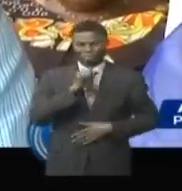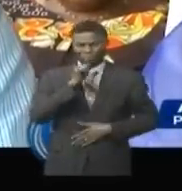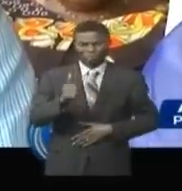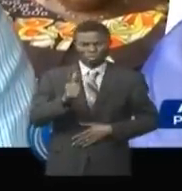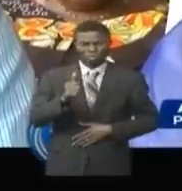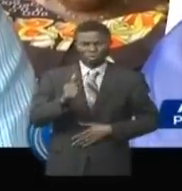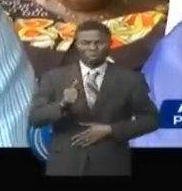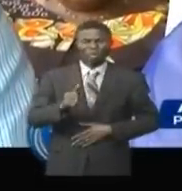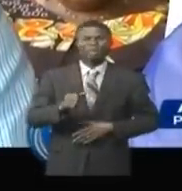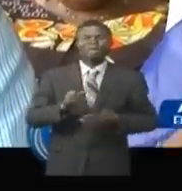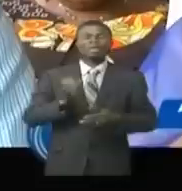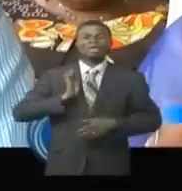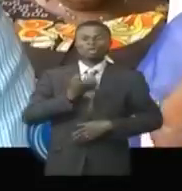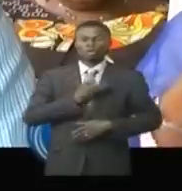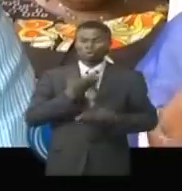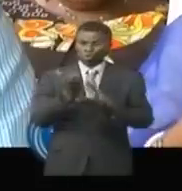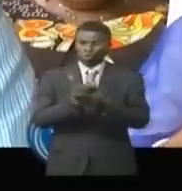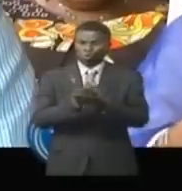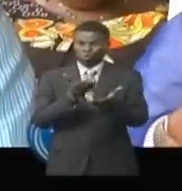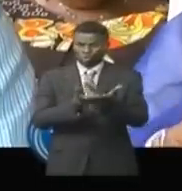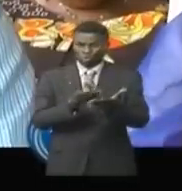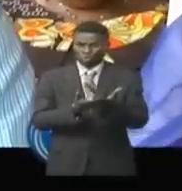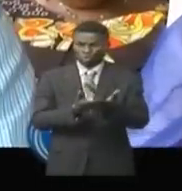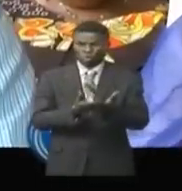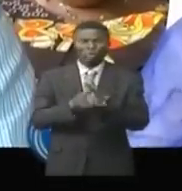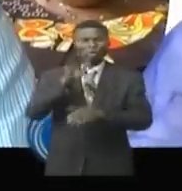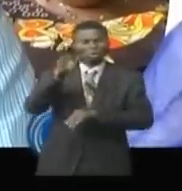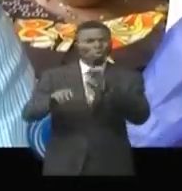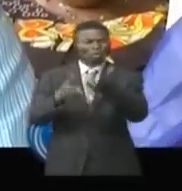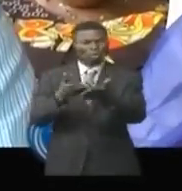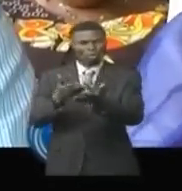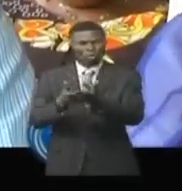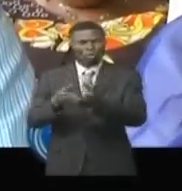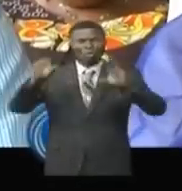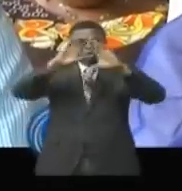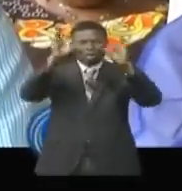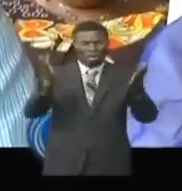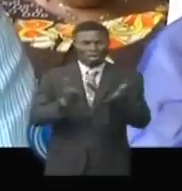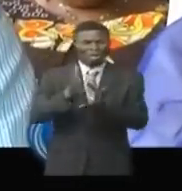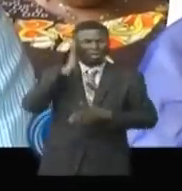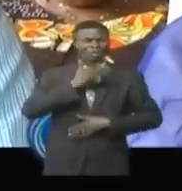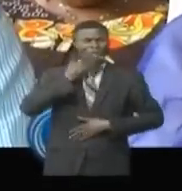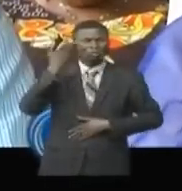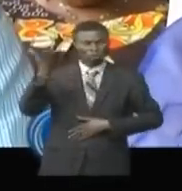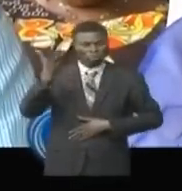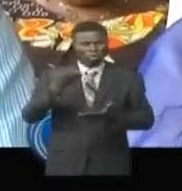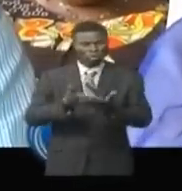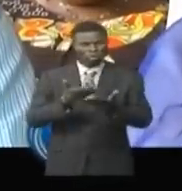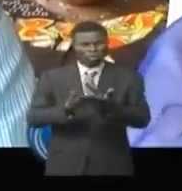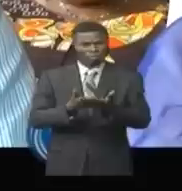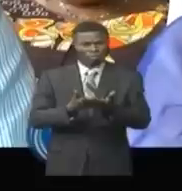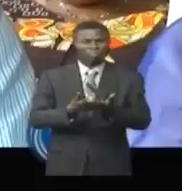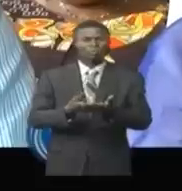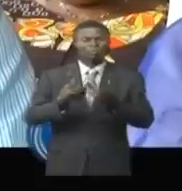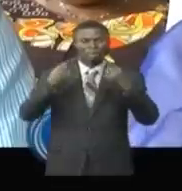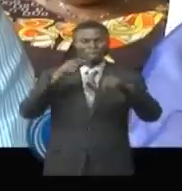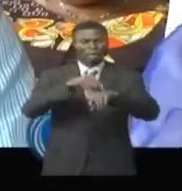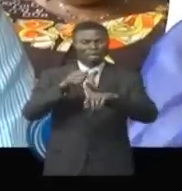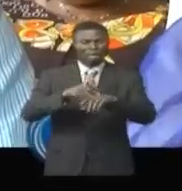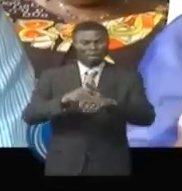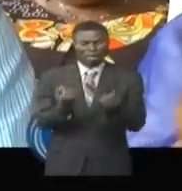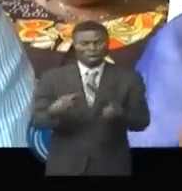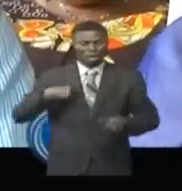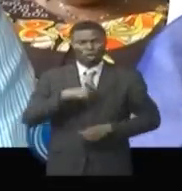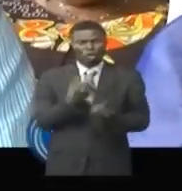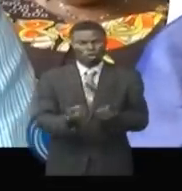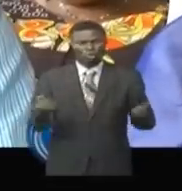donnée représente le tiers de ce que nous avons eu en donation de la communauté du Saint-Esprit en Afrique. Mais c'est un don que les enfants ont fait.